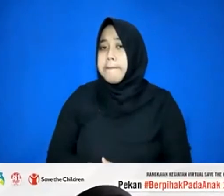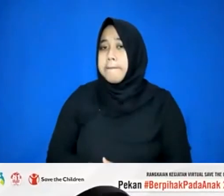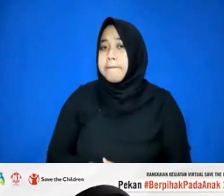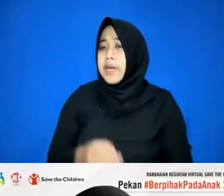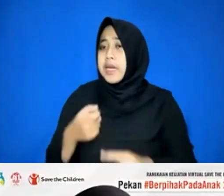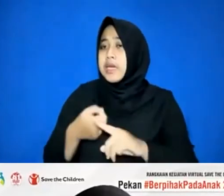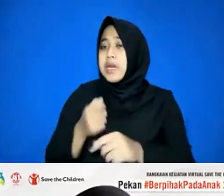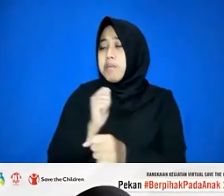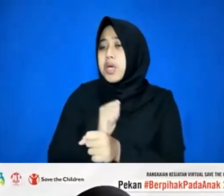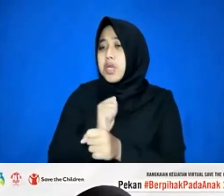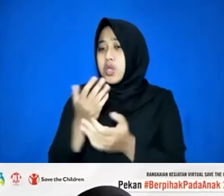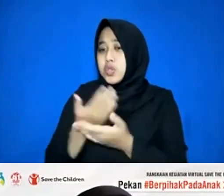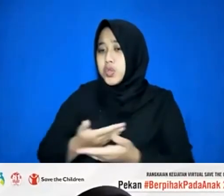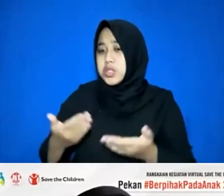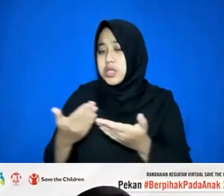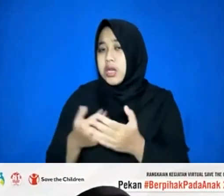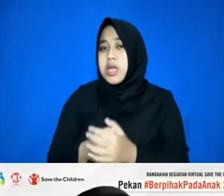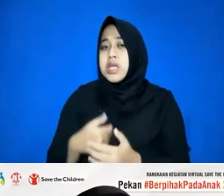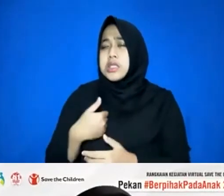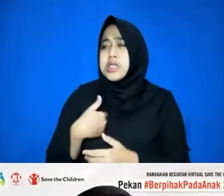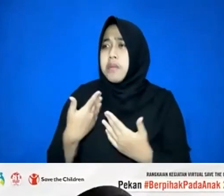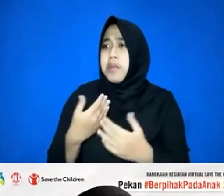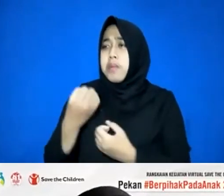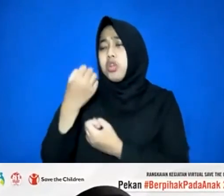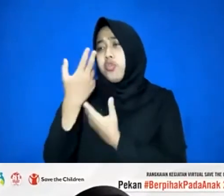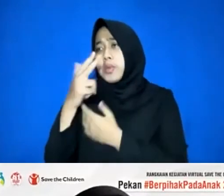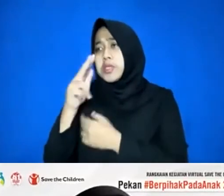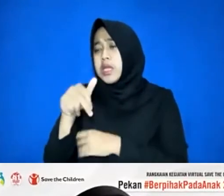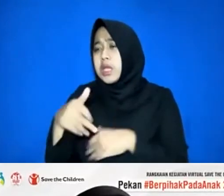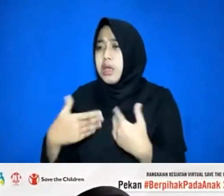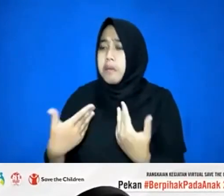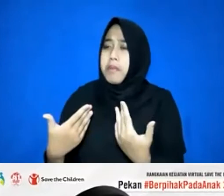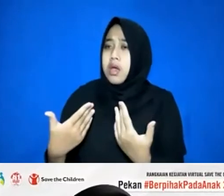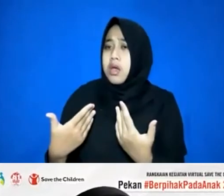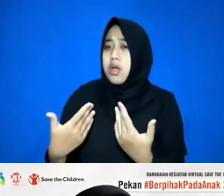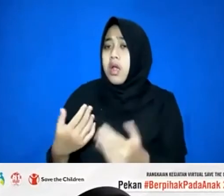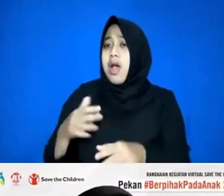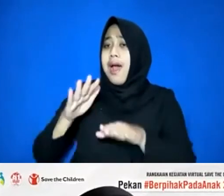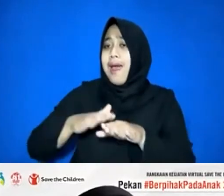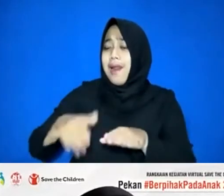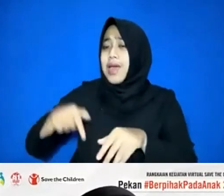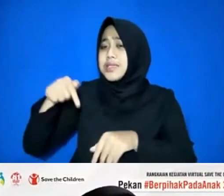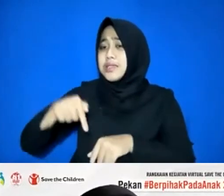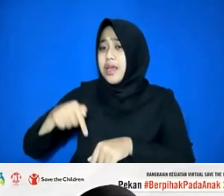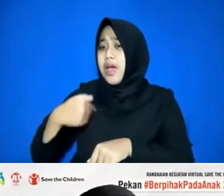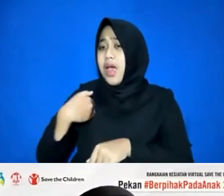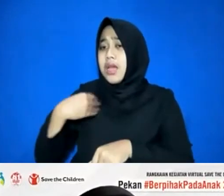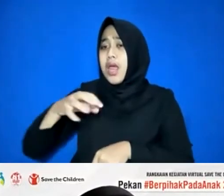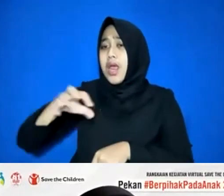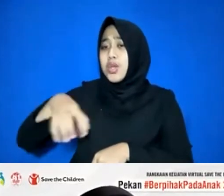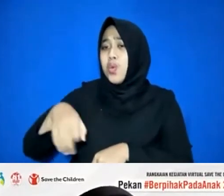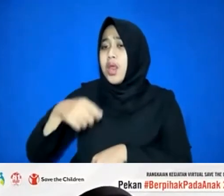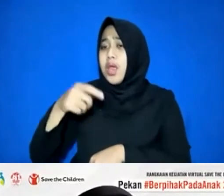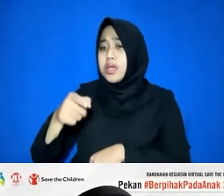dari pekerja sosial. Dan saya juga menginformasikan bahwasanya anak sekarang kan berada di wilayahnya,